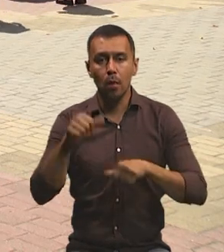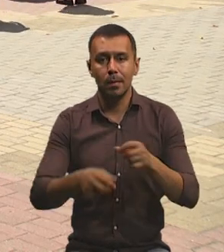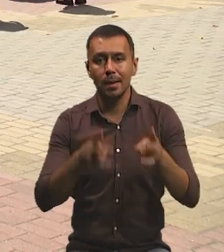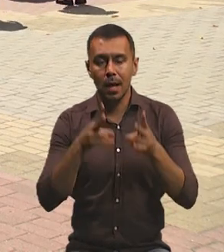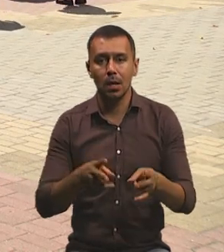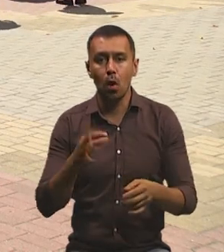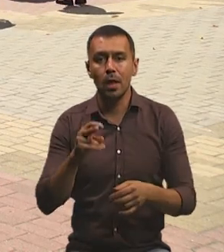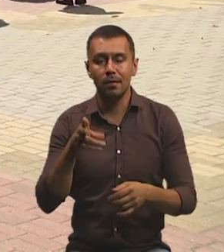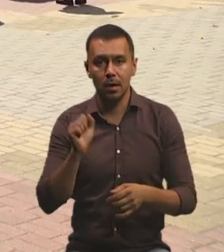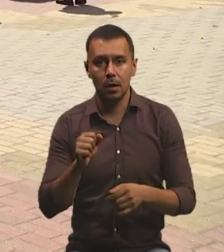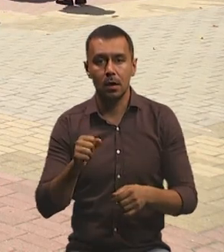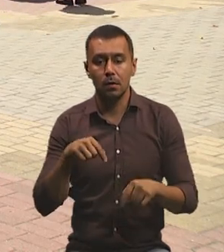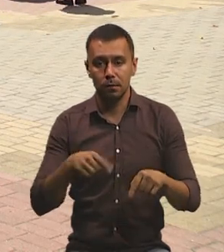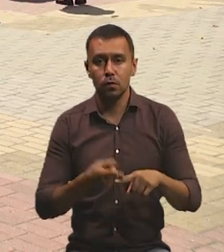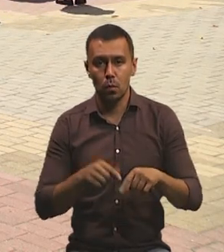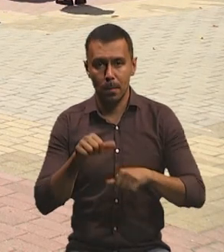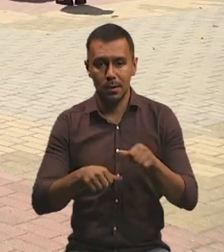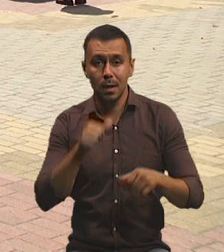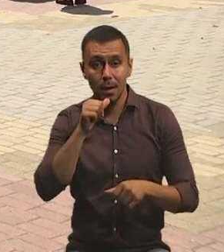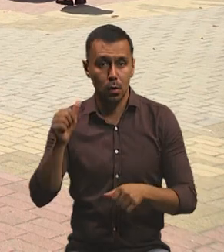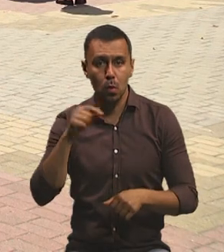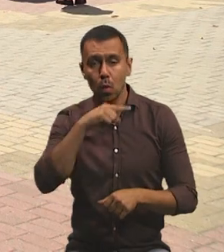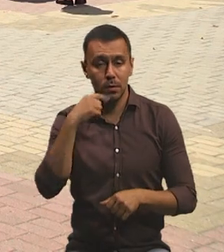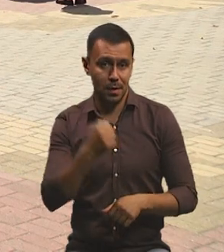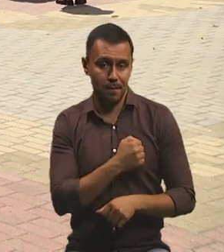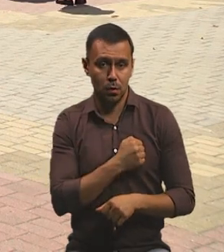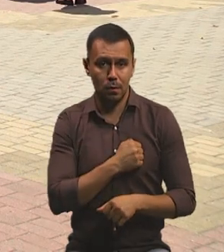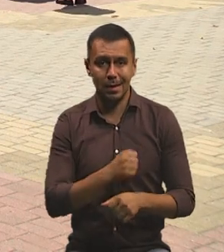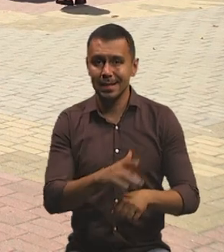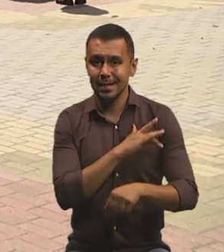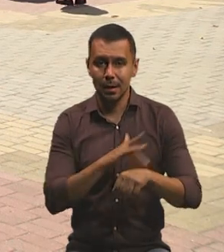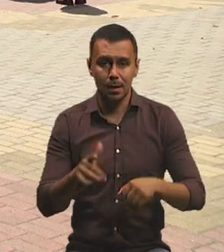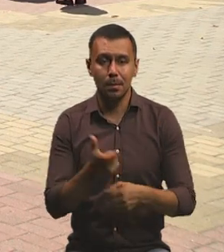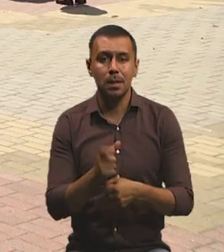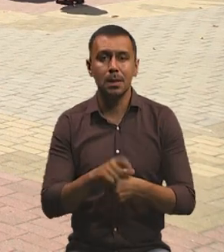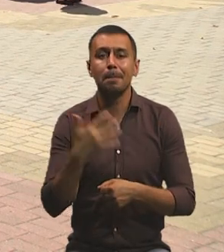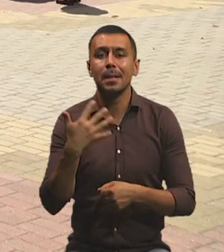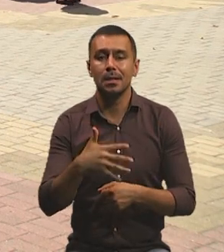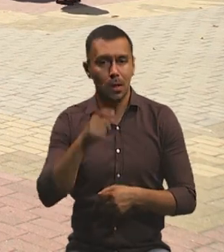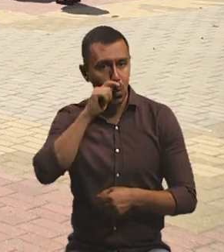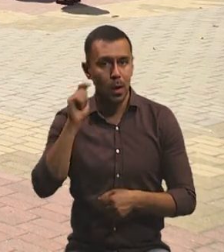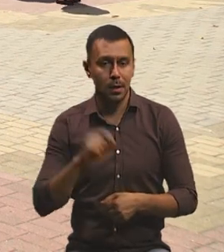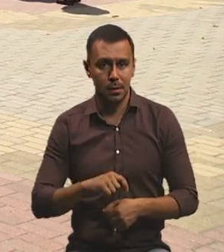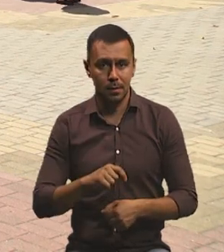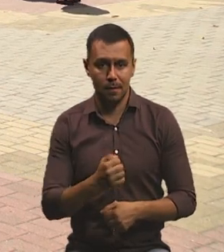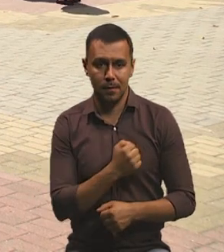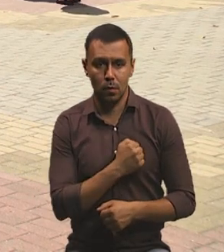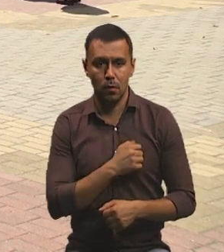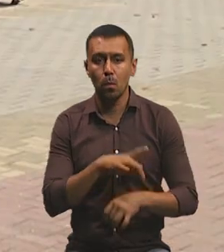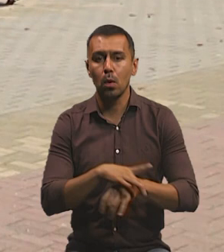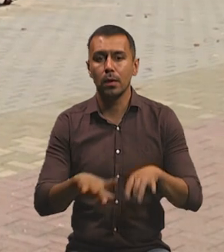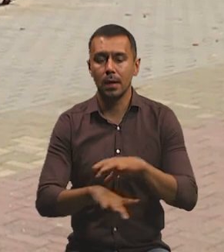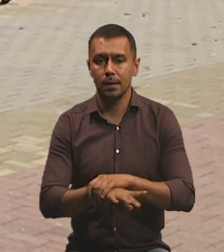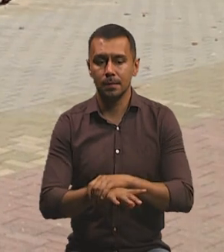в Оленівці. У цьому місці рік тому російські військові стратили більше 50 українських